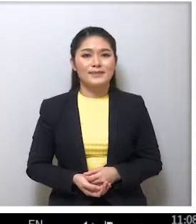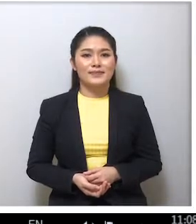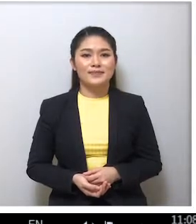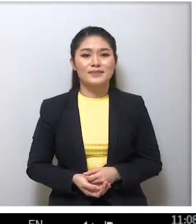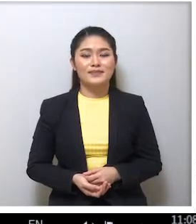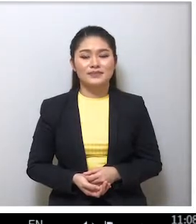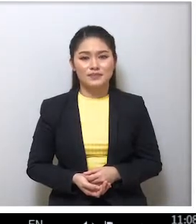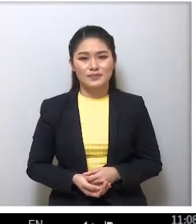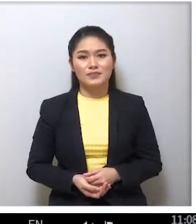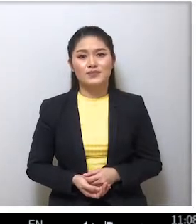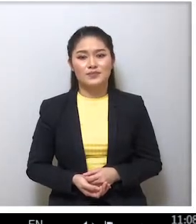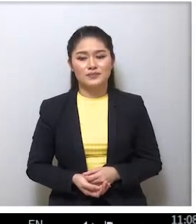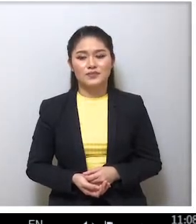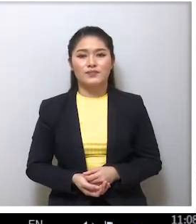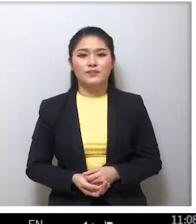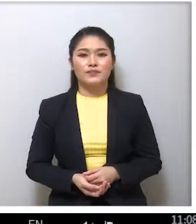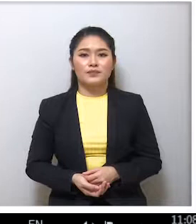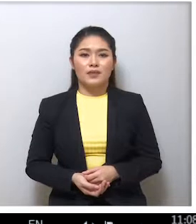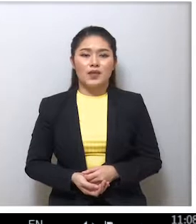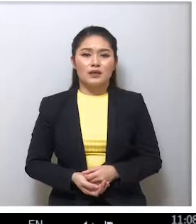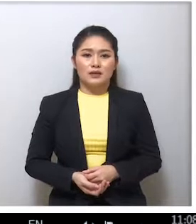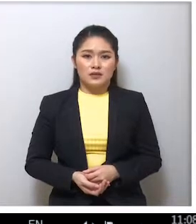ที่เรนเดอร์มาตอนแรกนะครับ